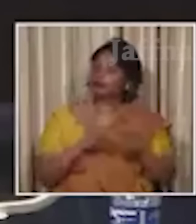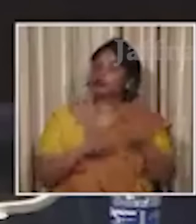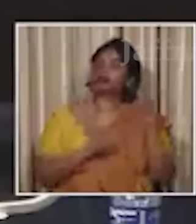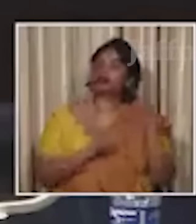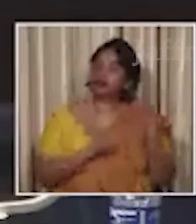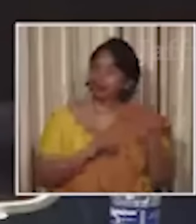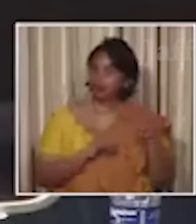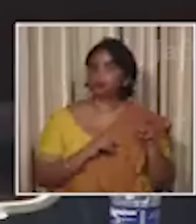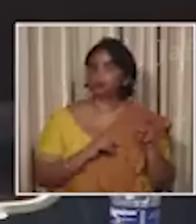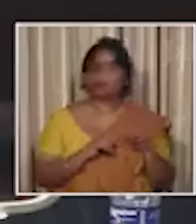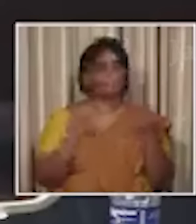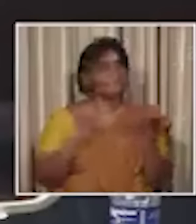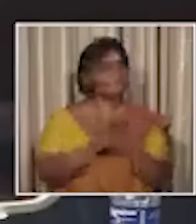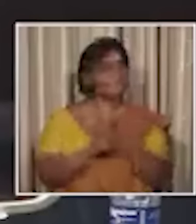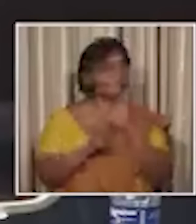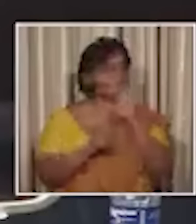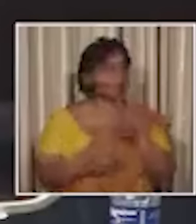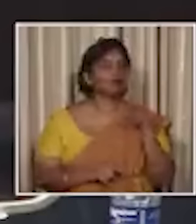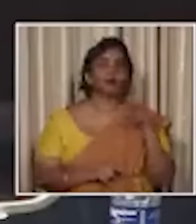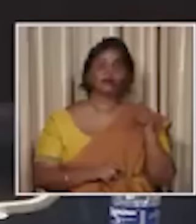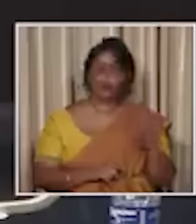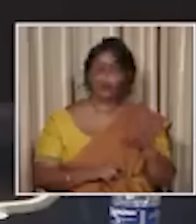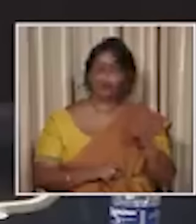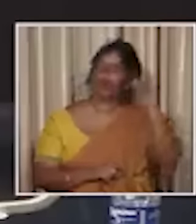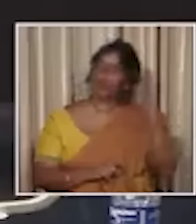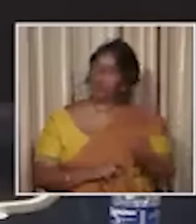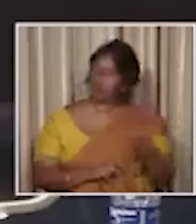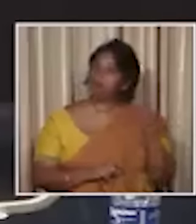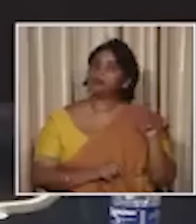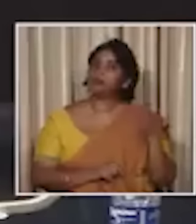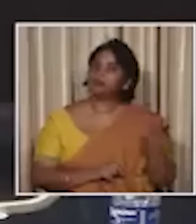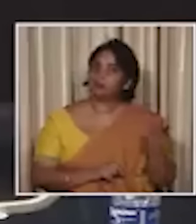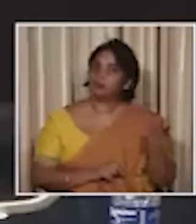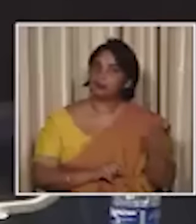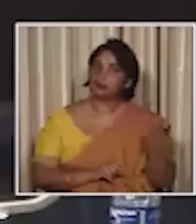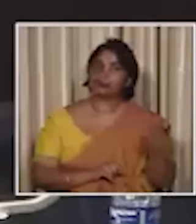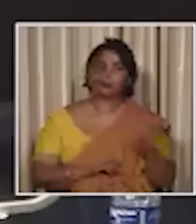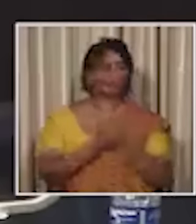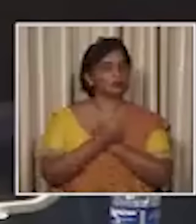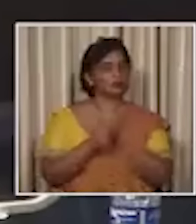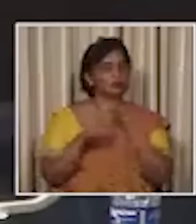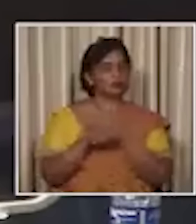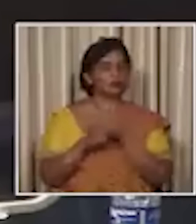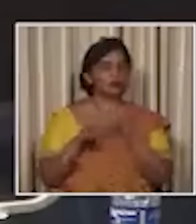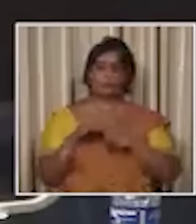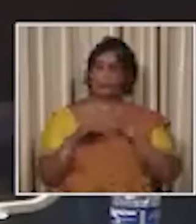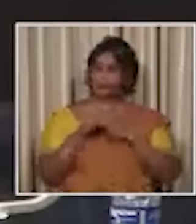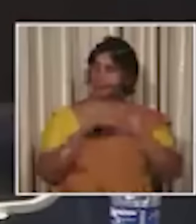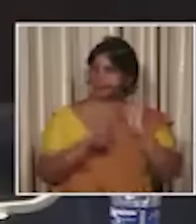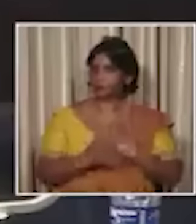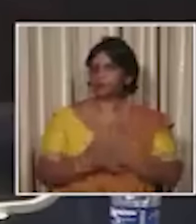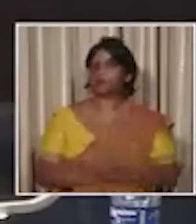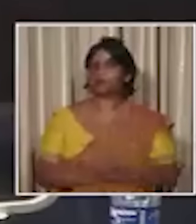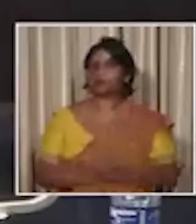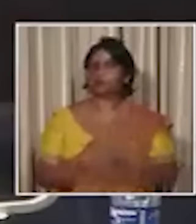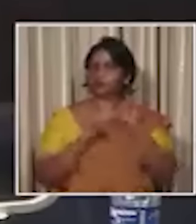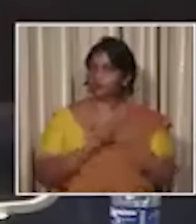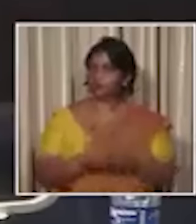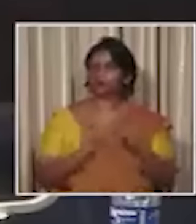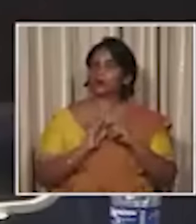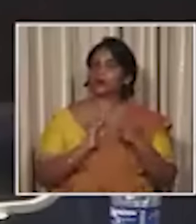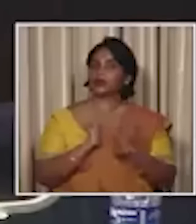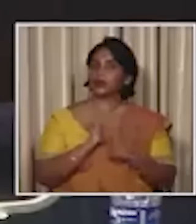தடுத்து வைக்கப்பட்டிருந்தார்கள். ஆனால் 14ஆம் தேதி போலீஸ் பேச்சாளர் அறிக்கை விடுகிறார், ICCPR-இன் கீழ் நாங்கள் கைது